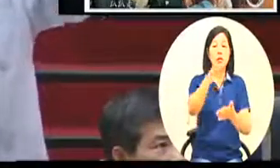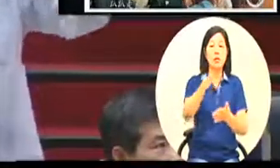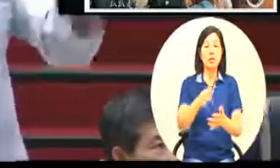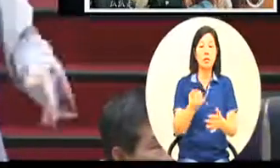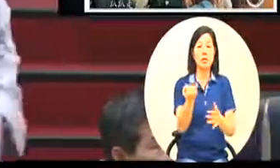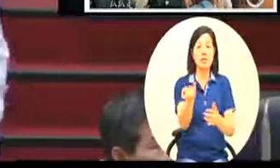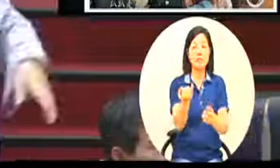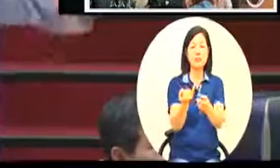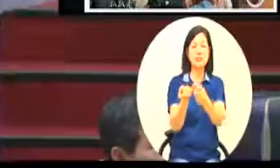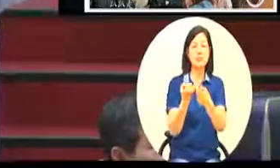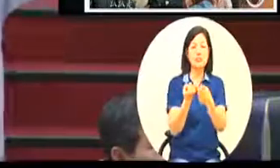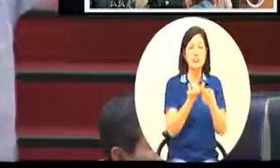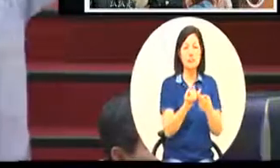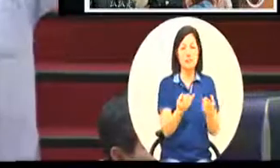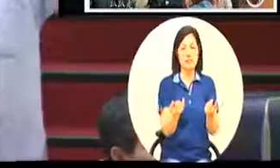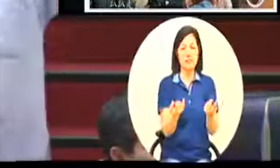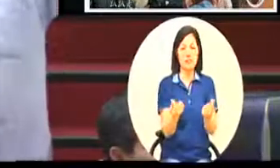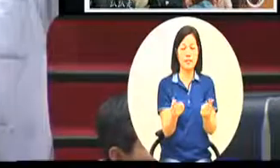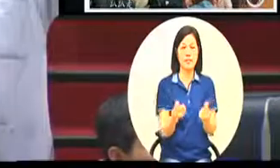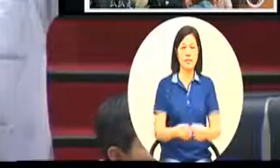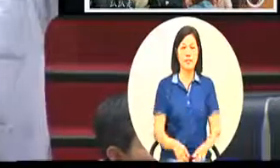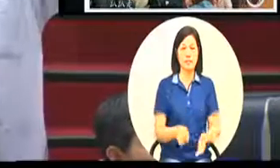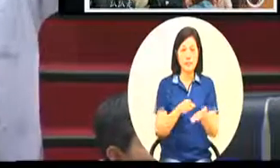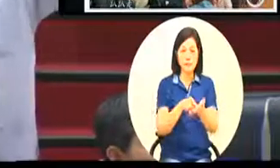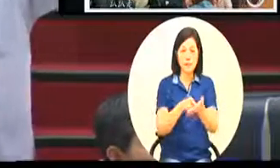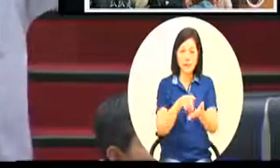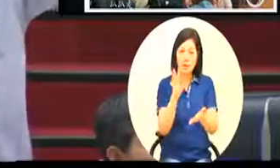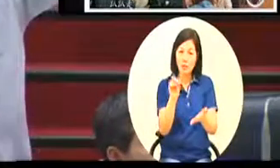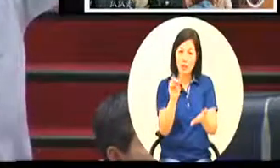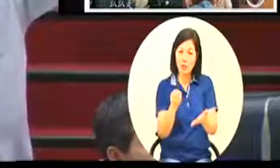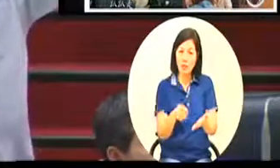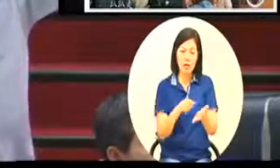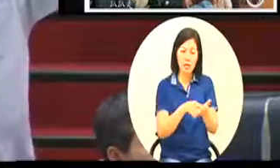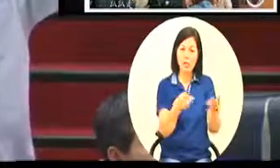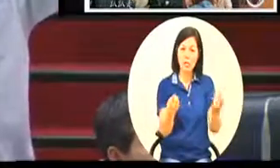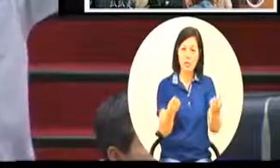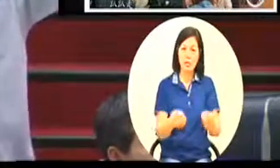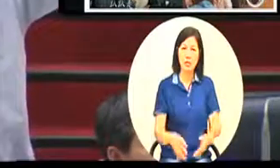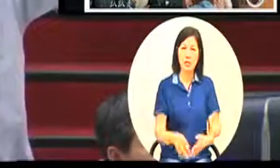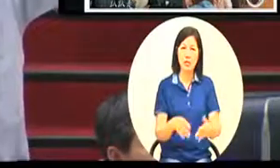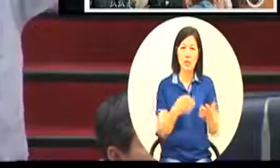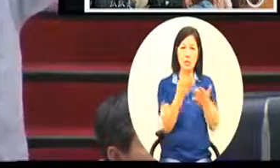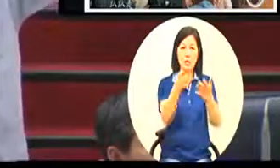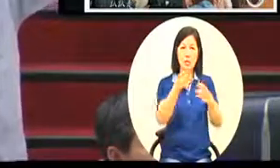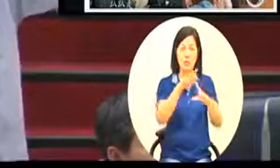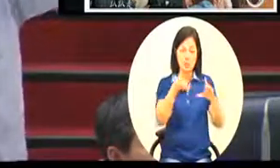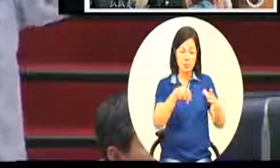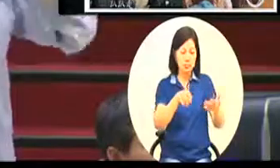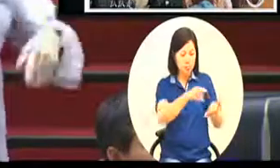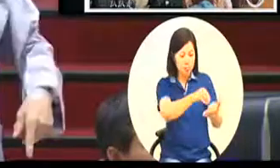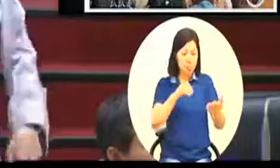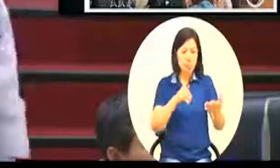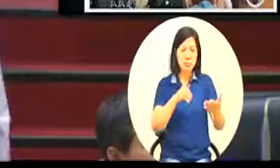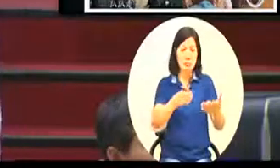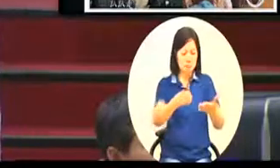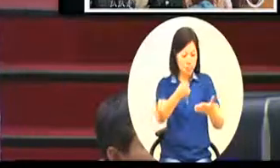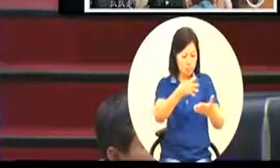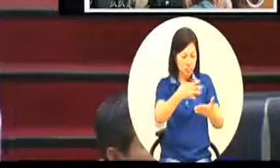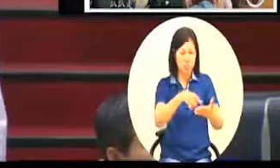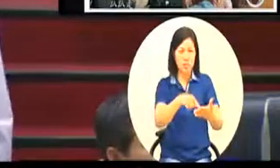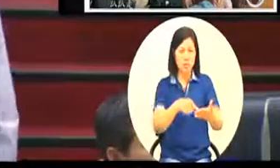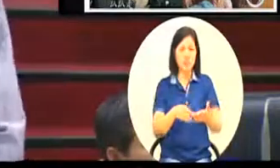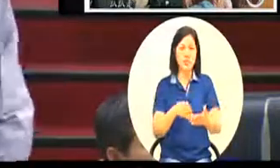中间的角度，这个有较新鲜。这人伫网络里也好话啦，就较抓出啦，来请教法制局长